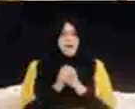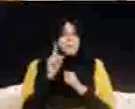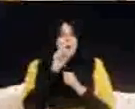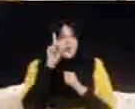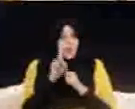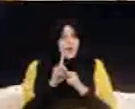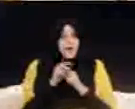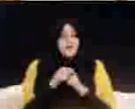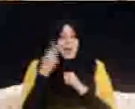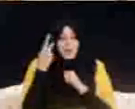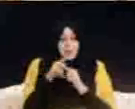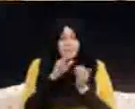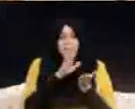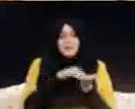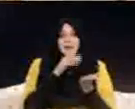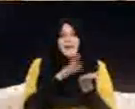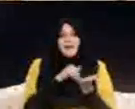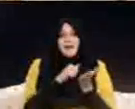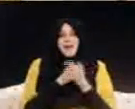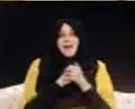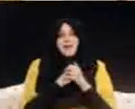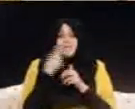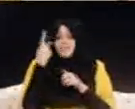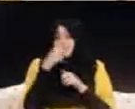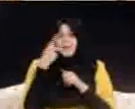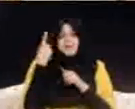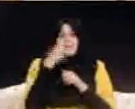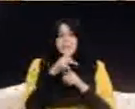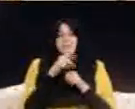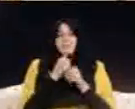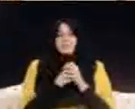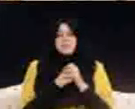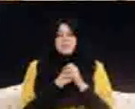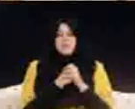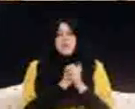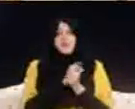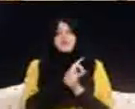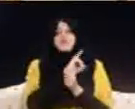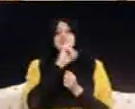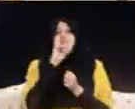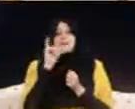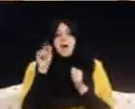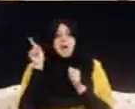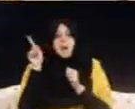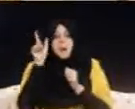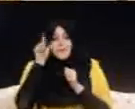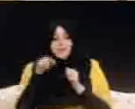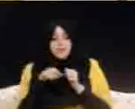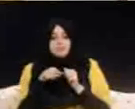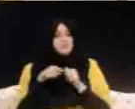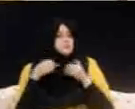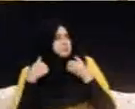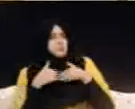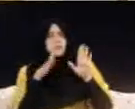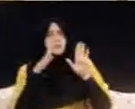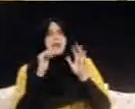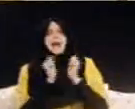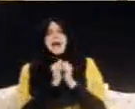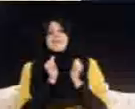يصح، لانه صاحب المال يبقى هو صاحب المال الى ان يتنازل عنه عن